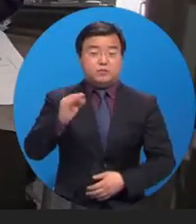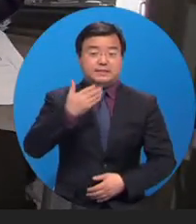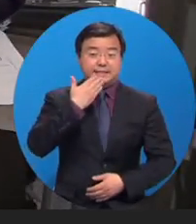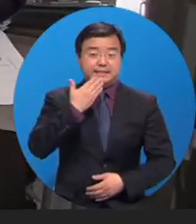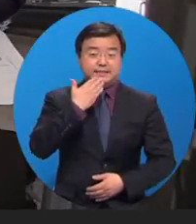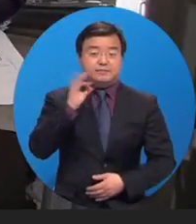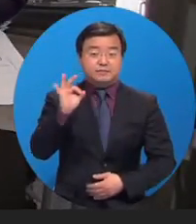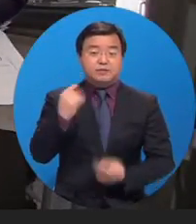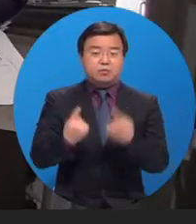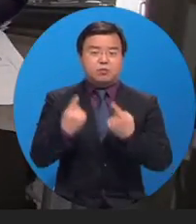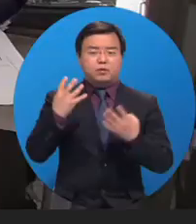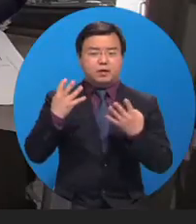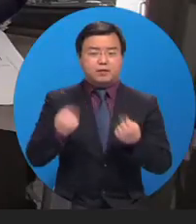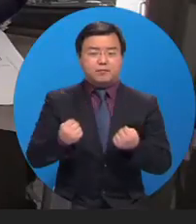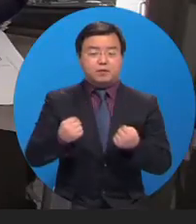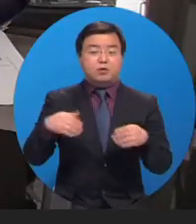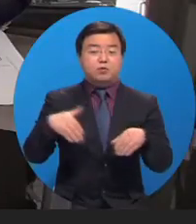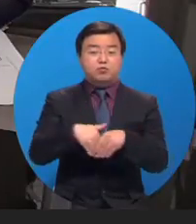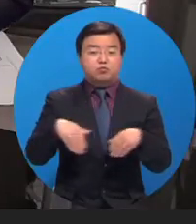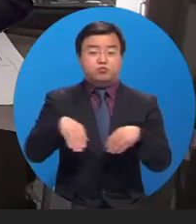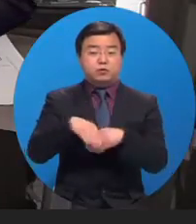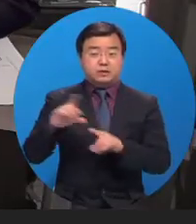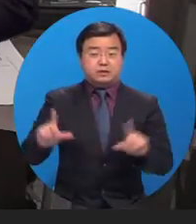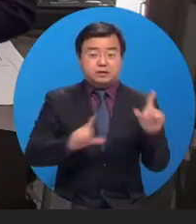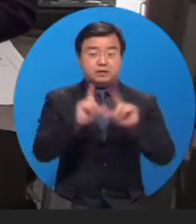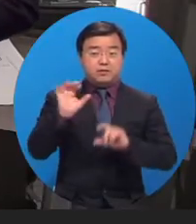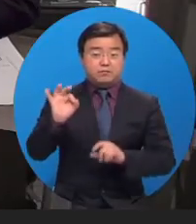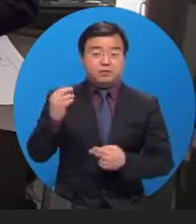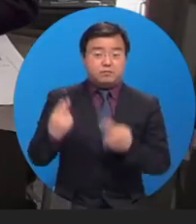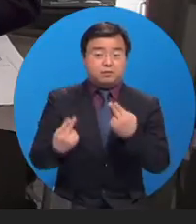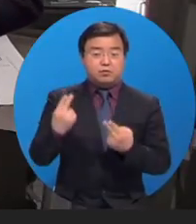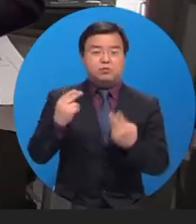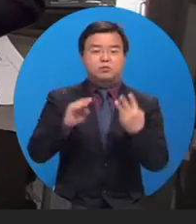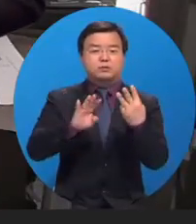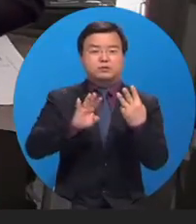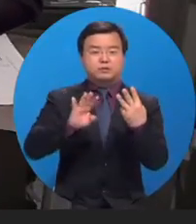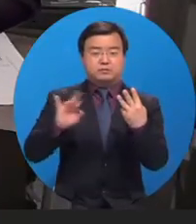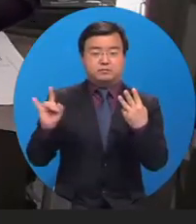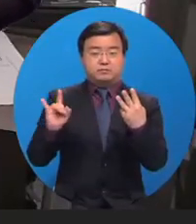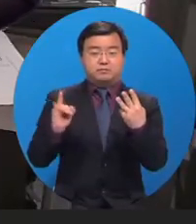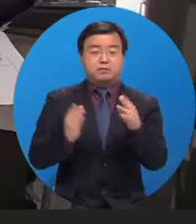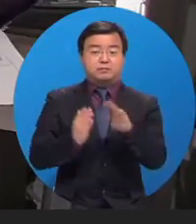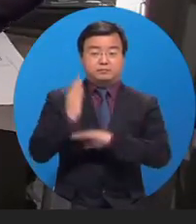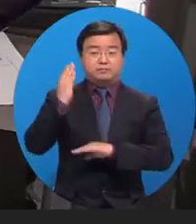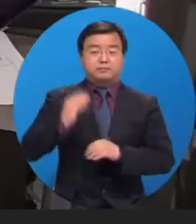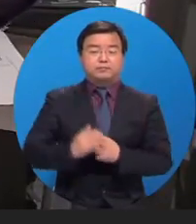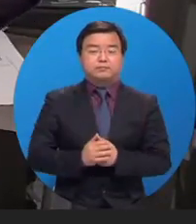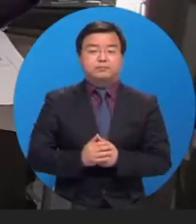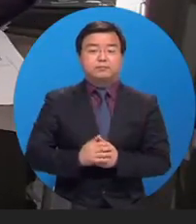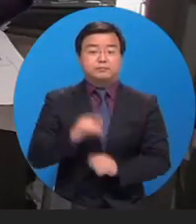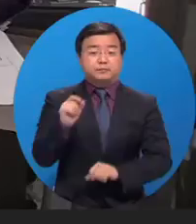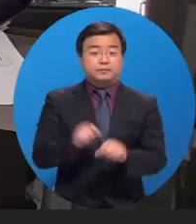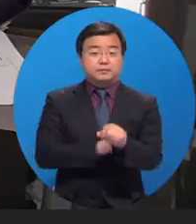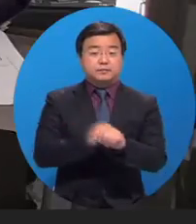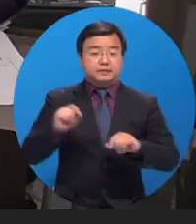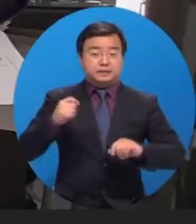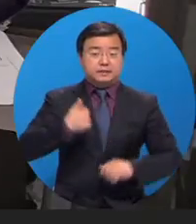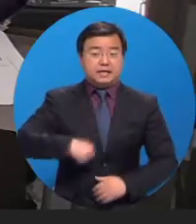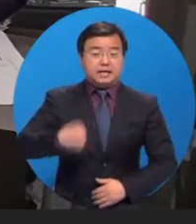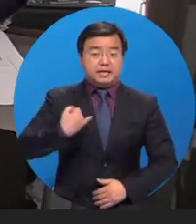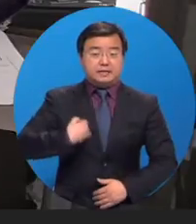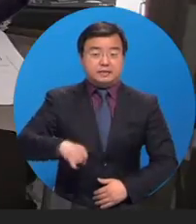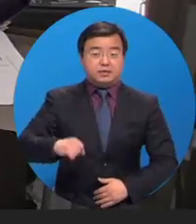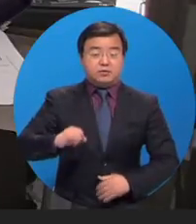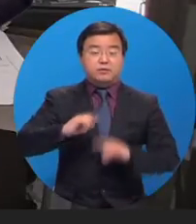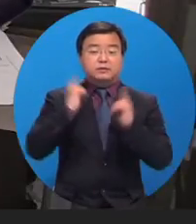문화생활이 드는 비용과 비교하면 거의 3배 수준 입니다 특히 자녀 사교육비가 차지하는